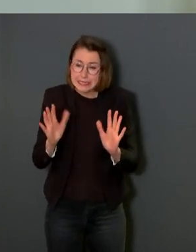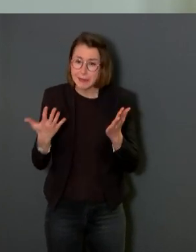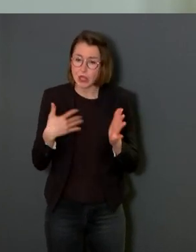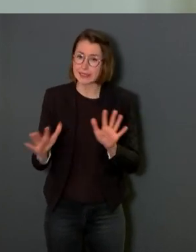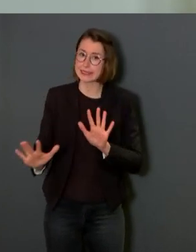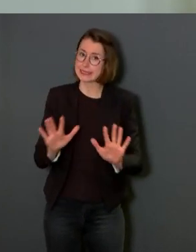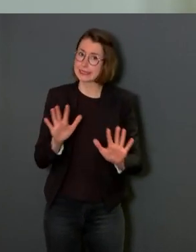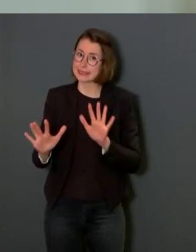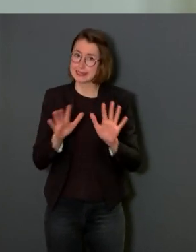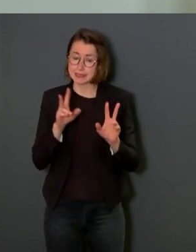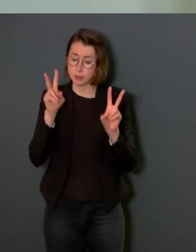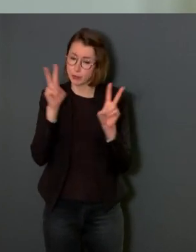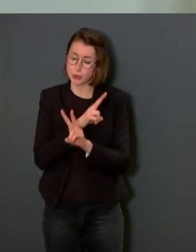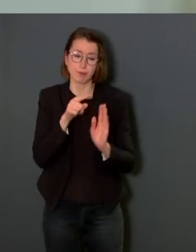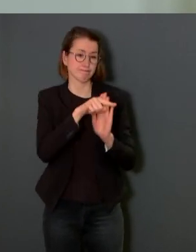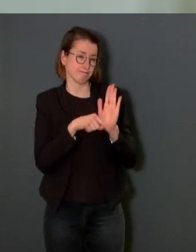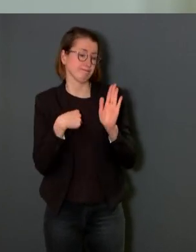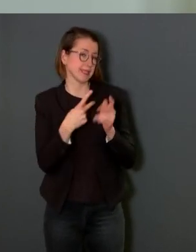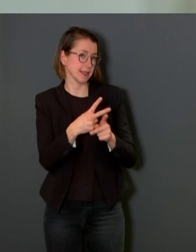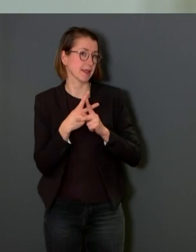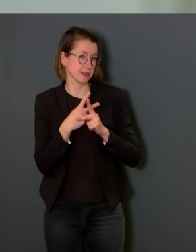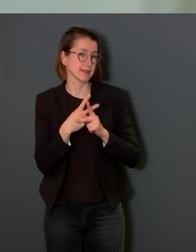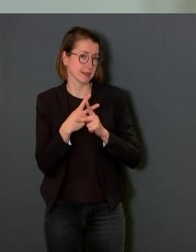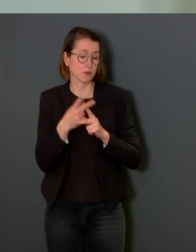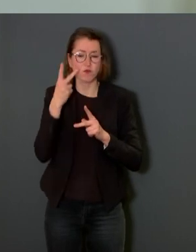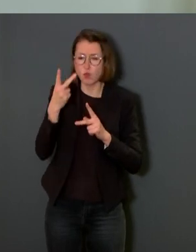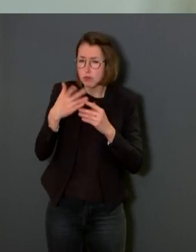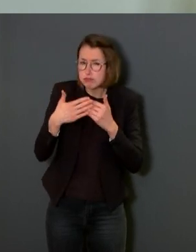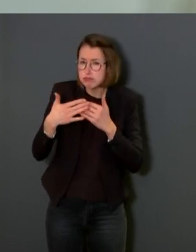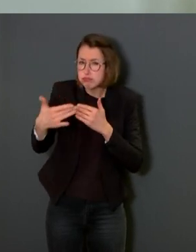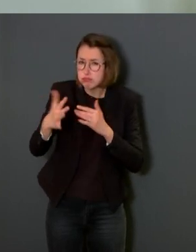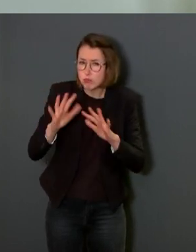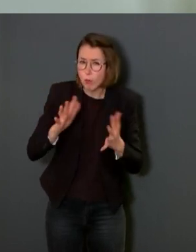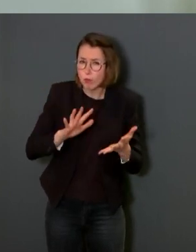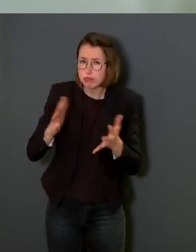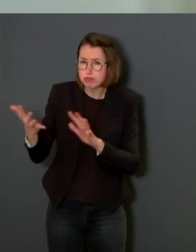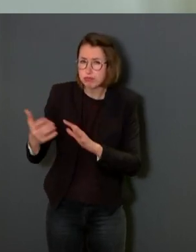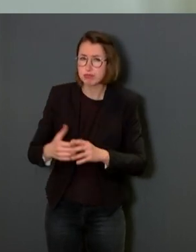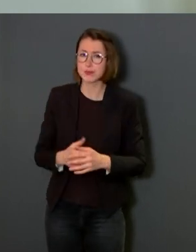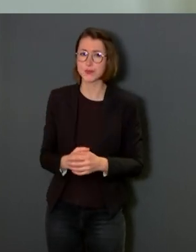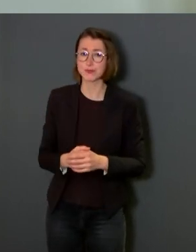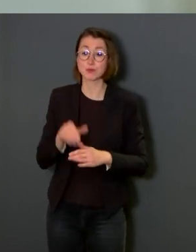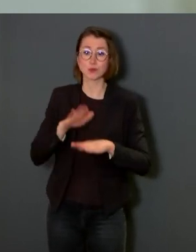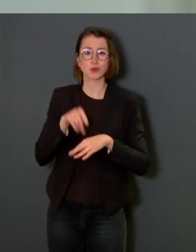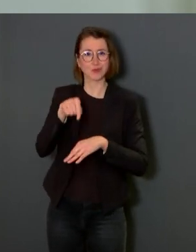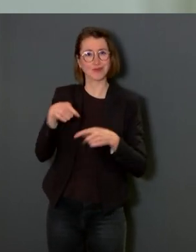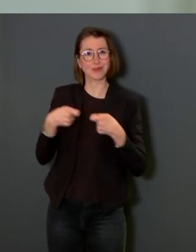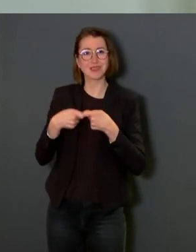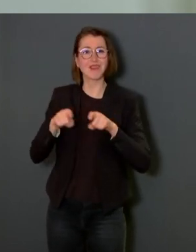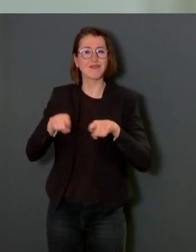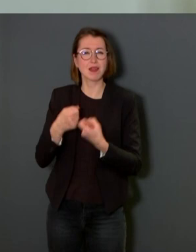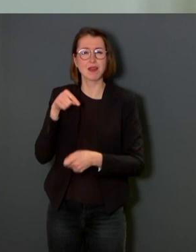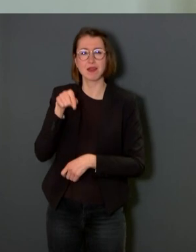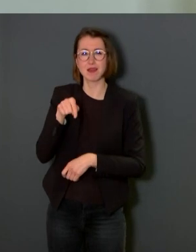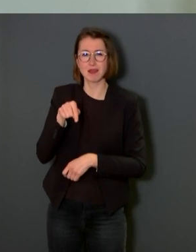et on verra en fonction de cela. Mais en ce qui me concerne, ce serait évidemment ennuyeux, au niveau bruxellois en tout cas, de devoir reprendre une mesure